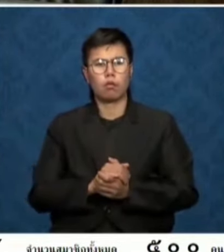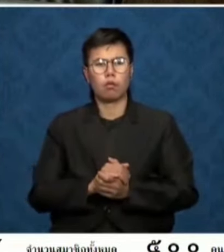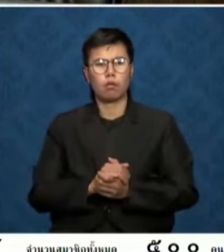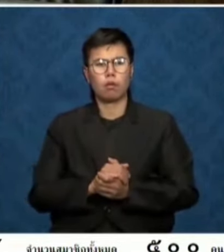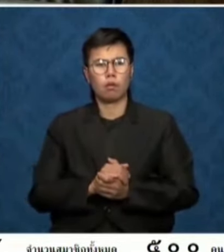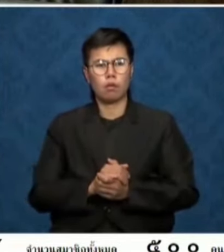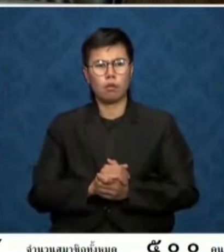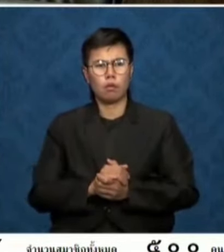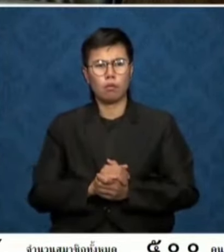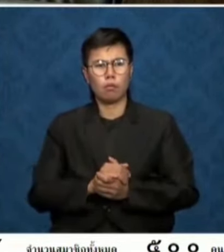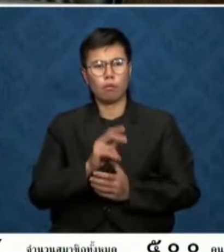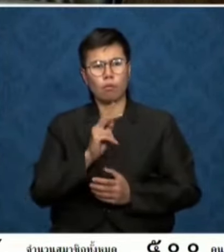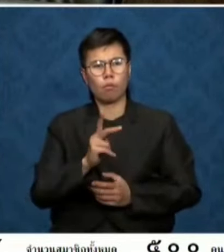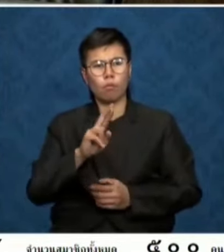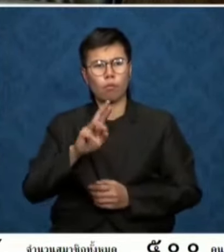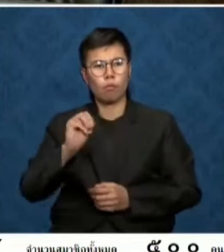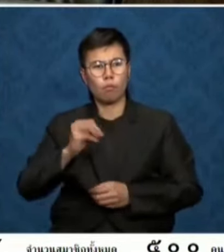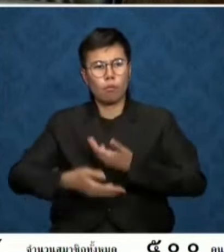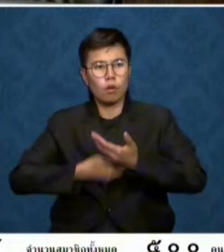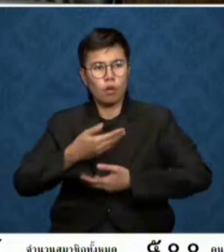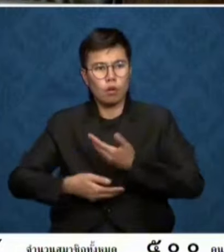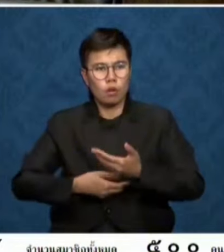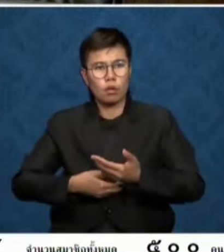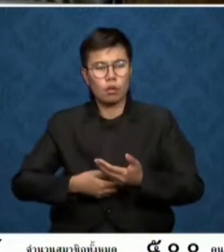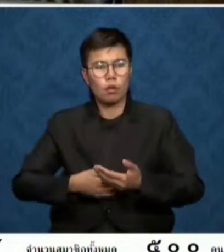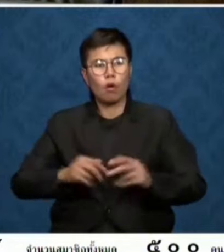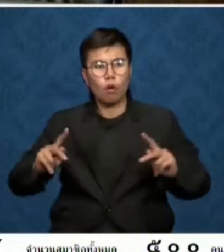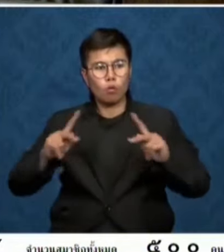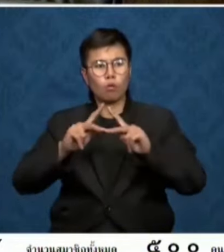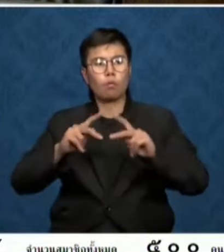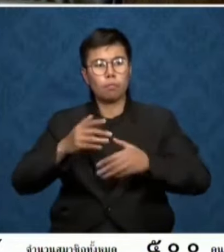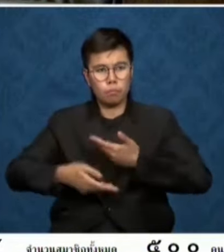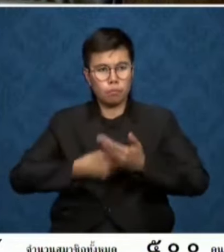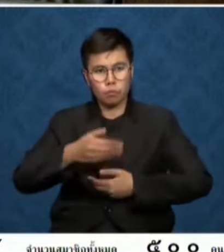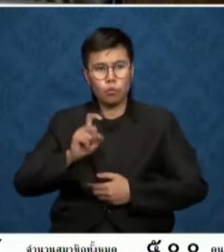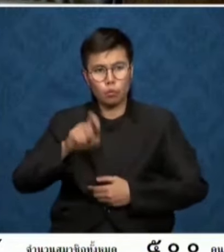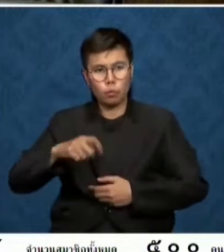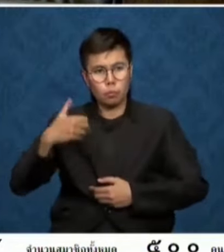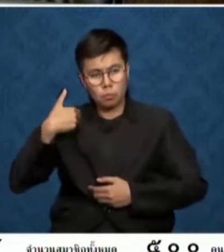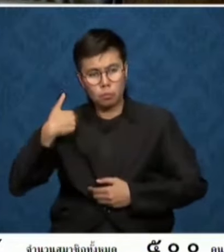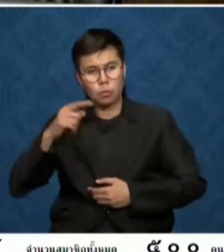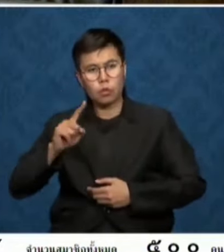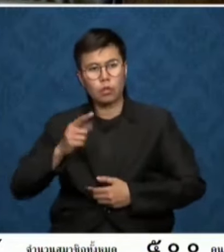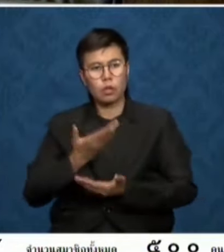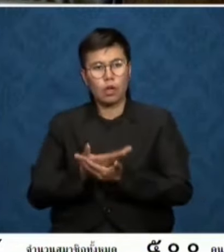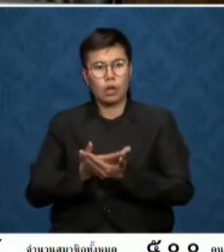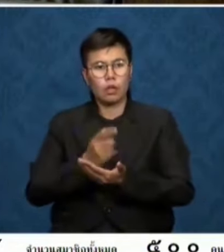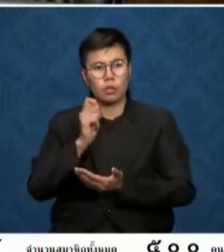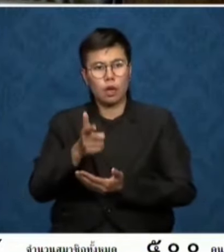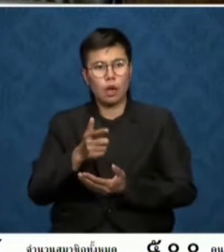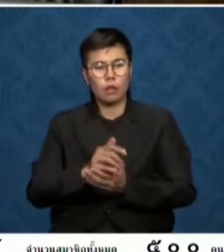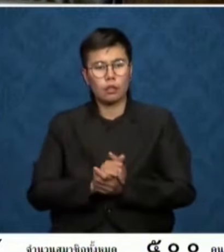กรมการค้าภายในของกระทรวงพาณิชย์โดยว่ากระทรวงพาณิชย์เนี่ยต้องมีงบประมาณนี้ตั้งจ่ายไว้